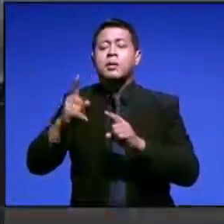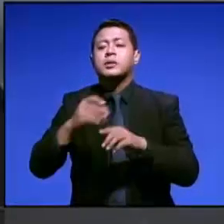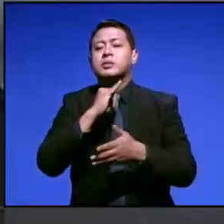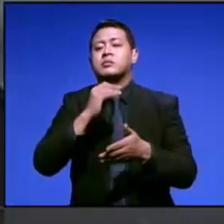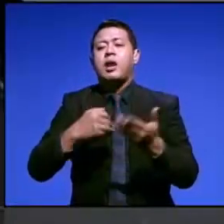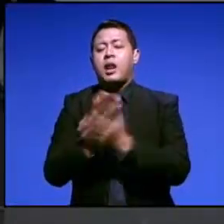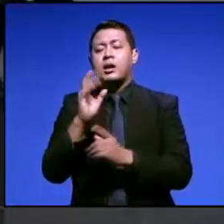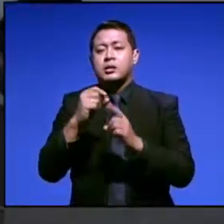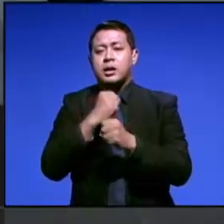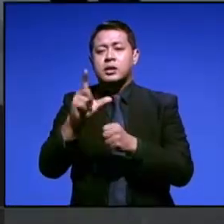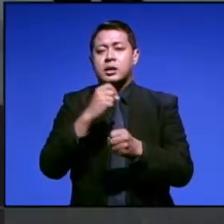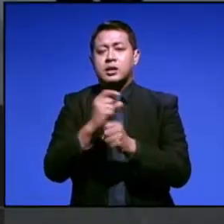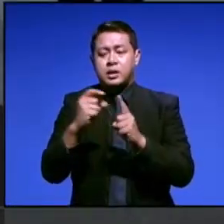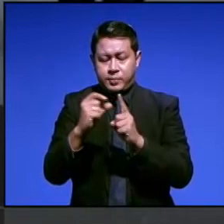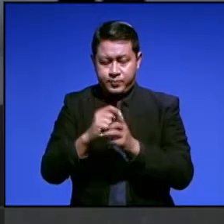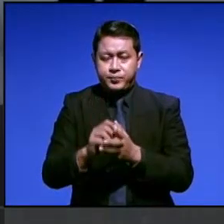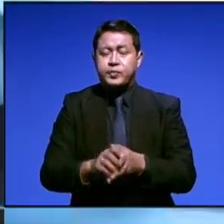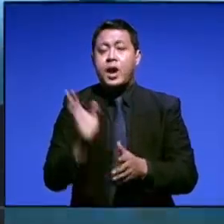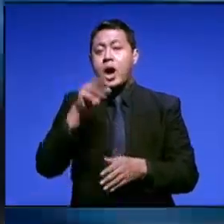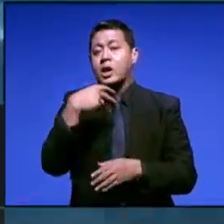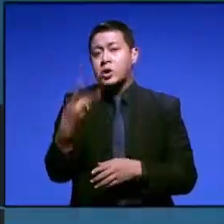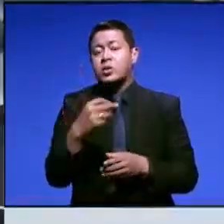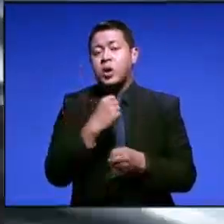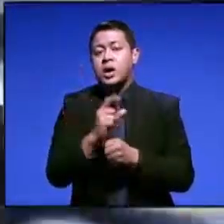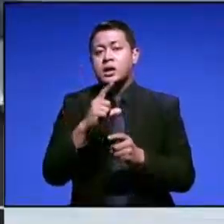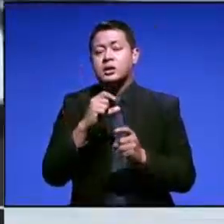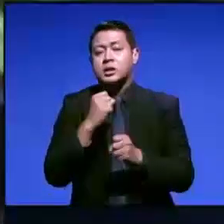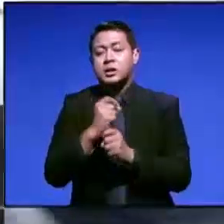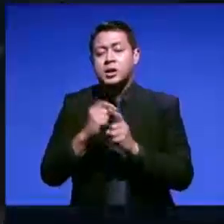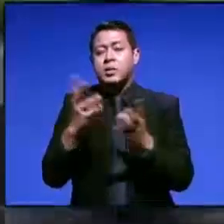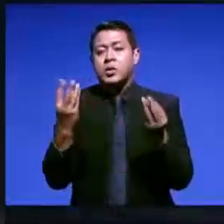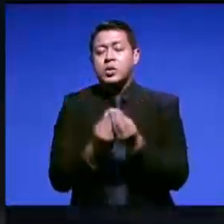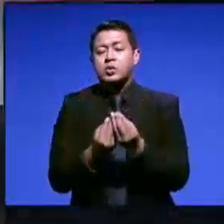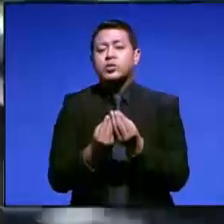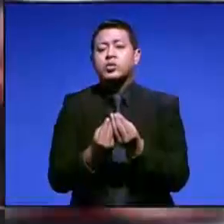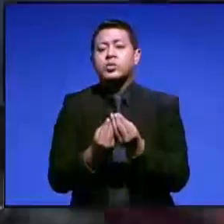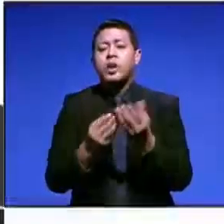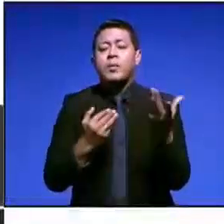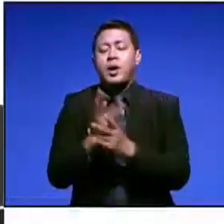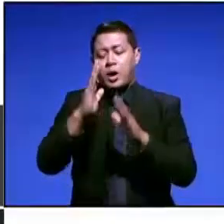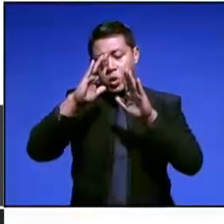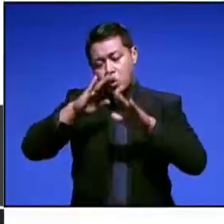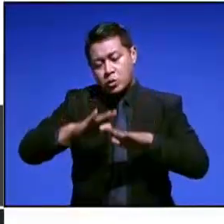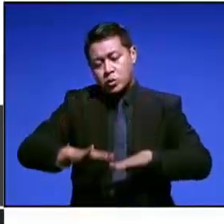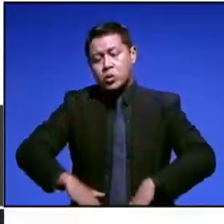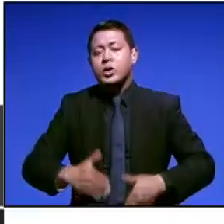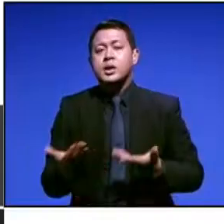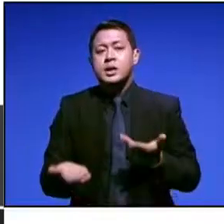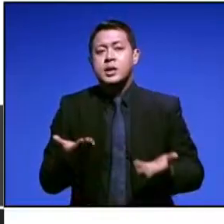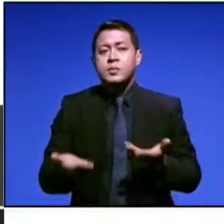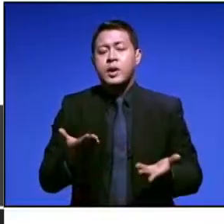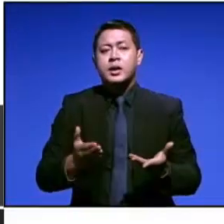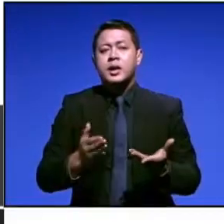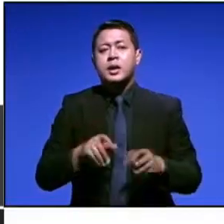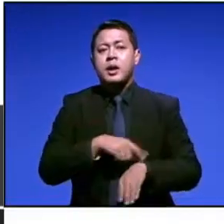genap. Catatan di hari kedua tilang ganjil genap, jumlah pelanggaran justru jauh menurun jika dibandingkan dengan